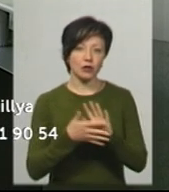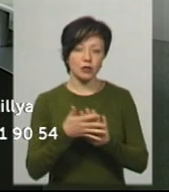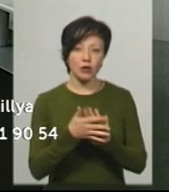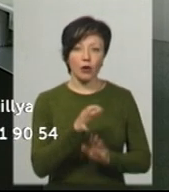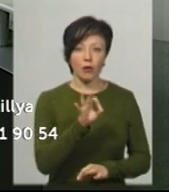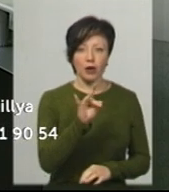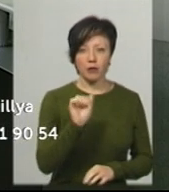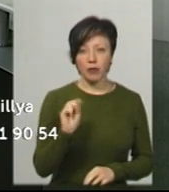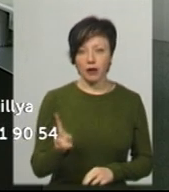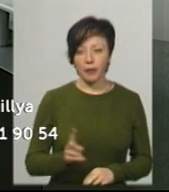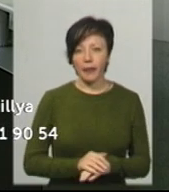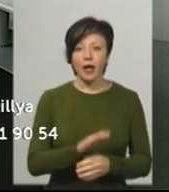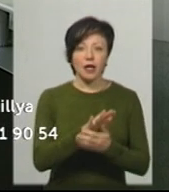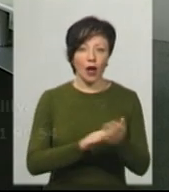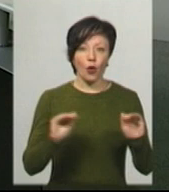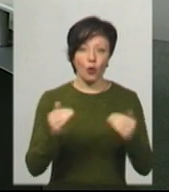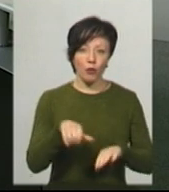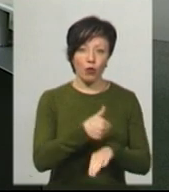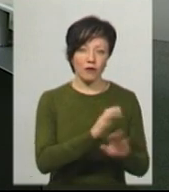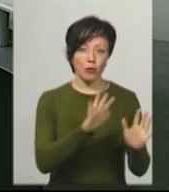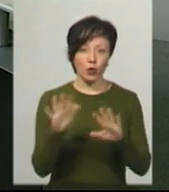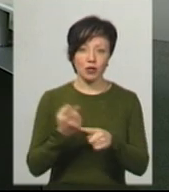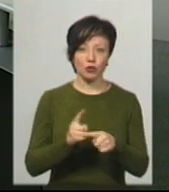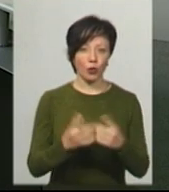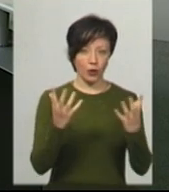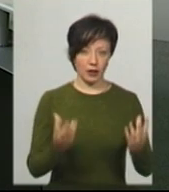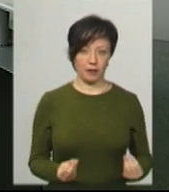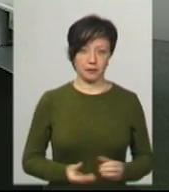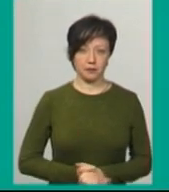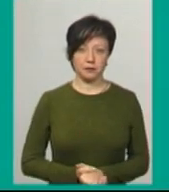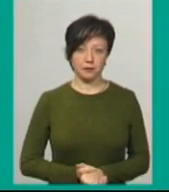перекладає Ольга Рибак. А далі коротко про головні події цього дня.